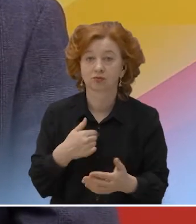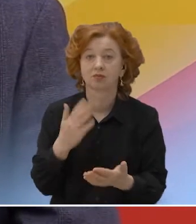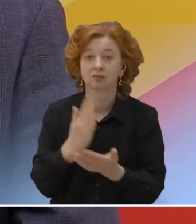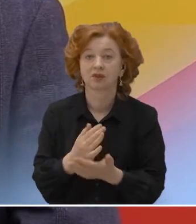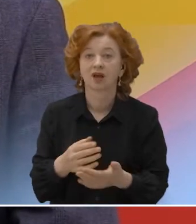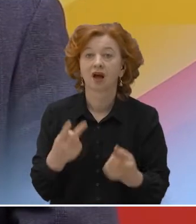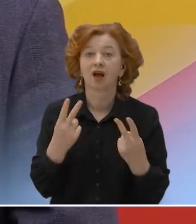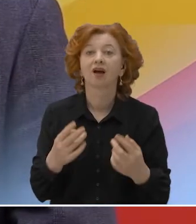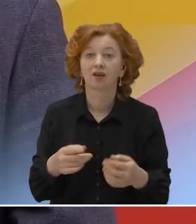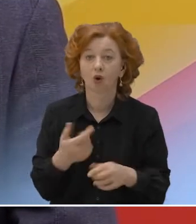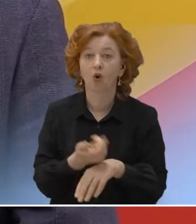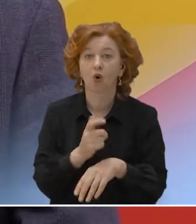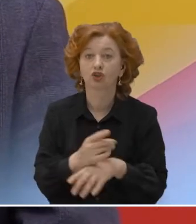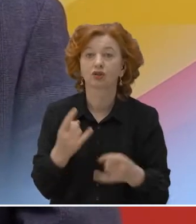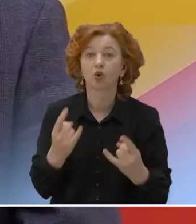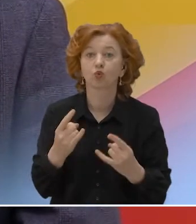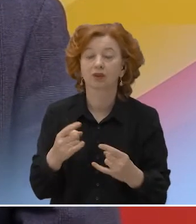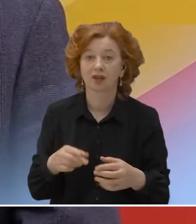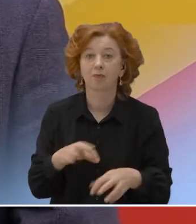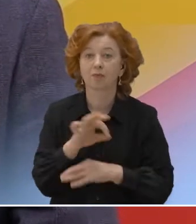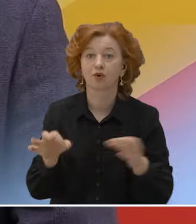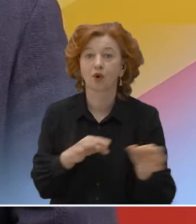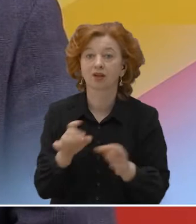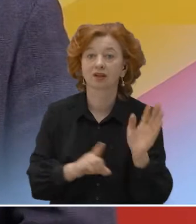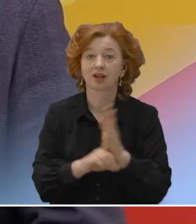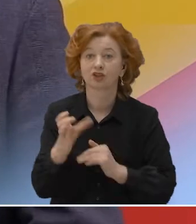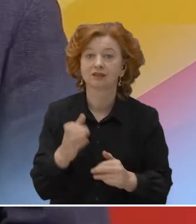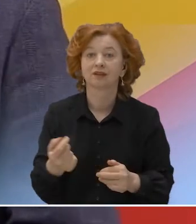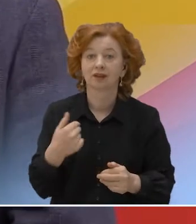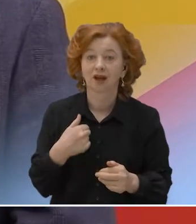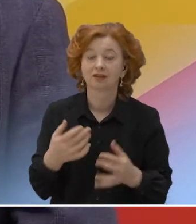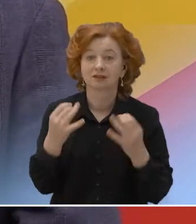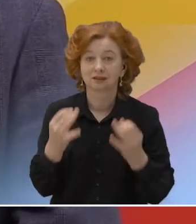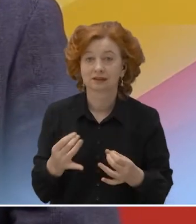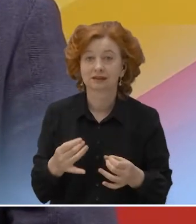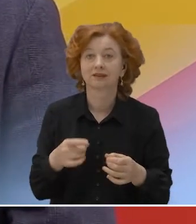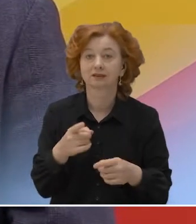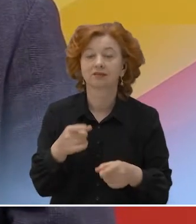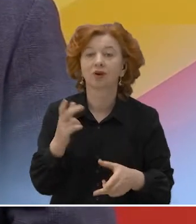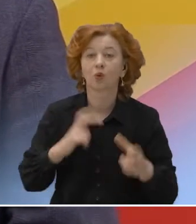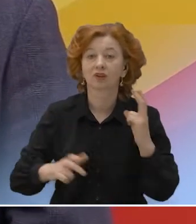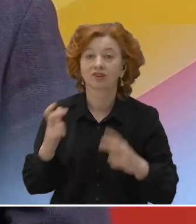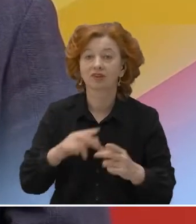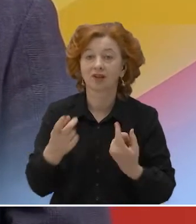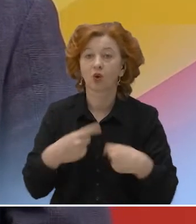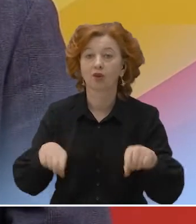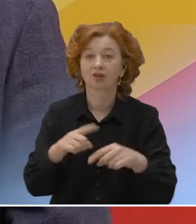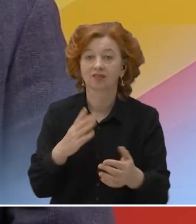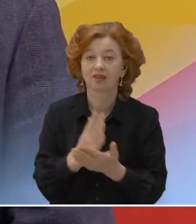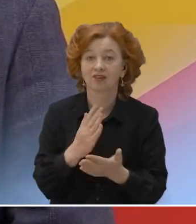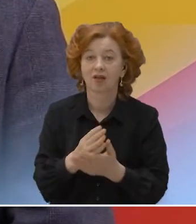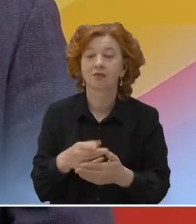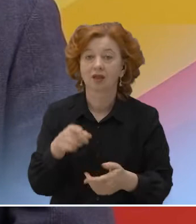инновационные и крутые проекты в Ростовской области начинаются именно с нас, и Южный университет является